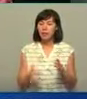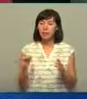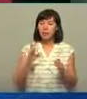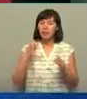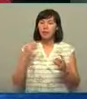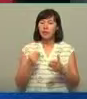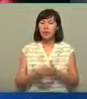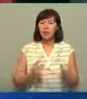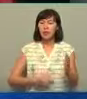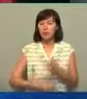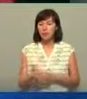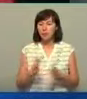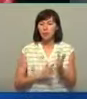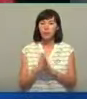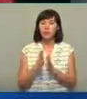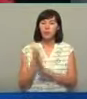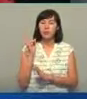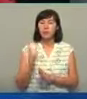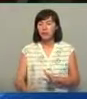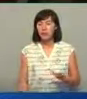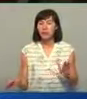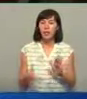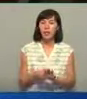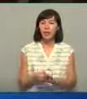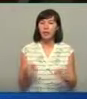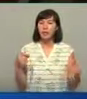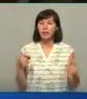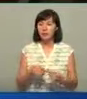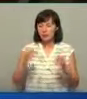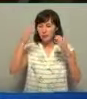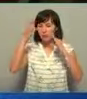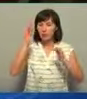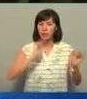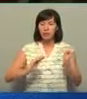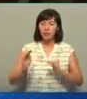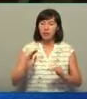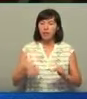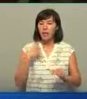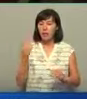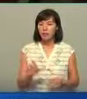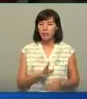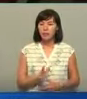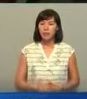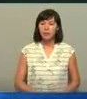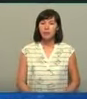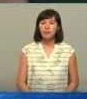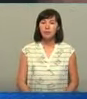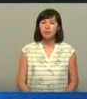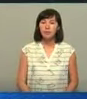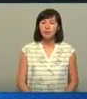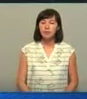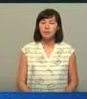және ұлттық құндылықтар негізінде өскелең ұрпақтың бойына сыбайлас жемқорлыққа қарсы мәдениетті қалыптастыру, дейді мамандар.